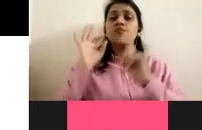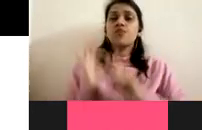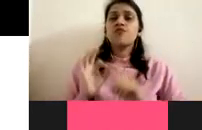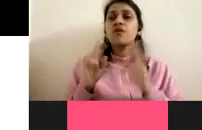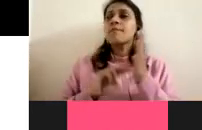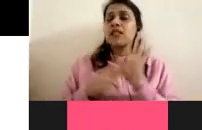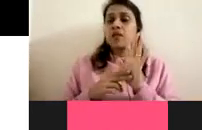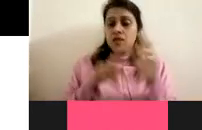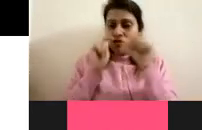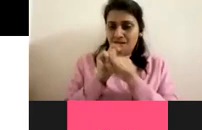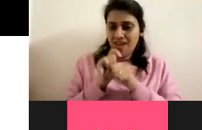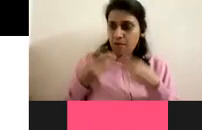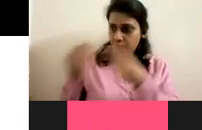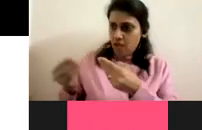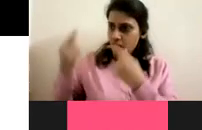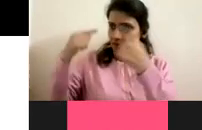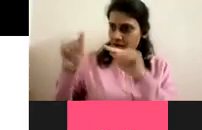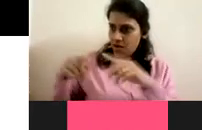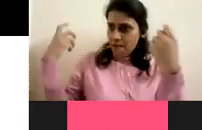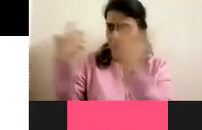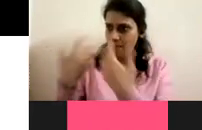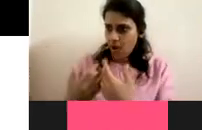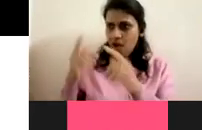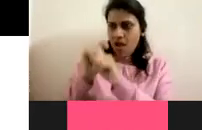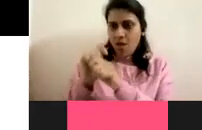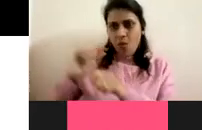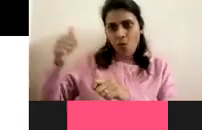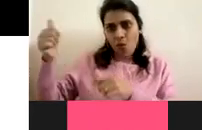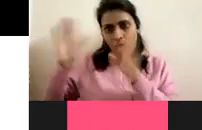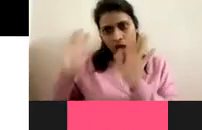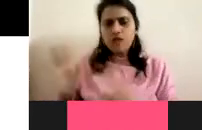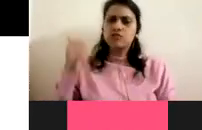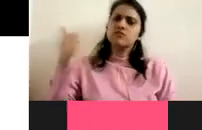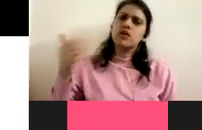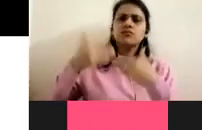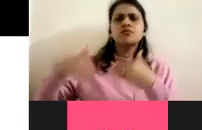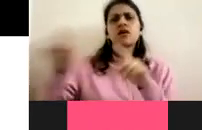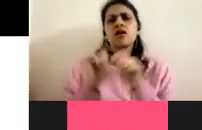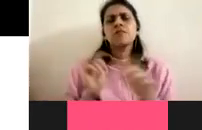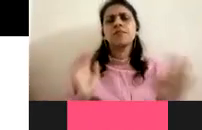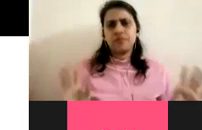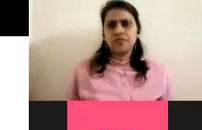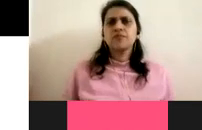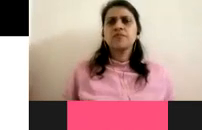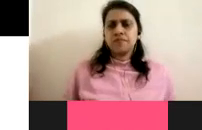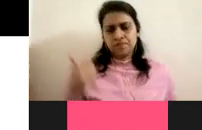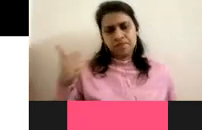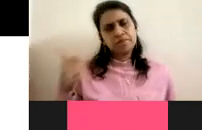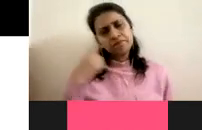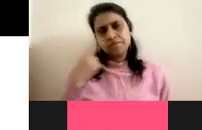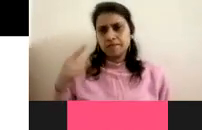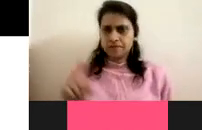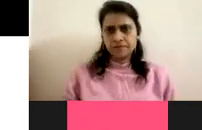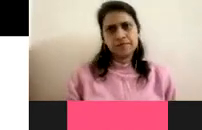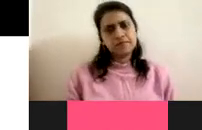रिक्वायरमेंट्स हैं कंपनी की अगर वो पूरी हो रही हैं हां जी तो सर लेट द इंडिविजुअल डिसाइड द मोड. राइट, सो सही बात.